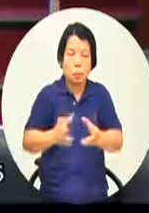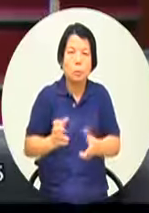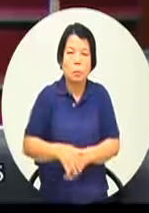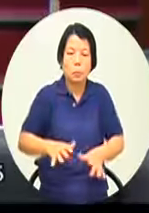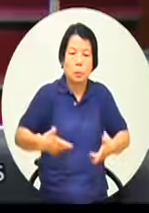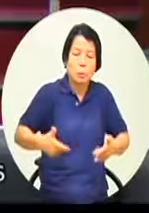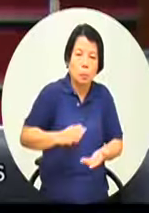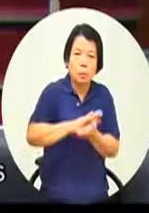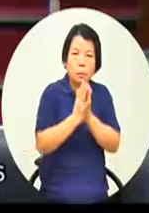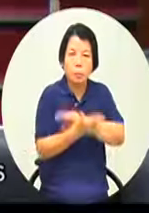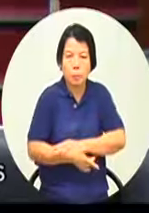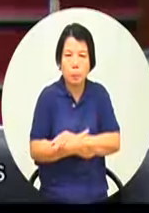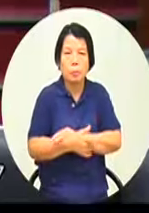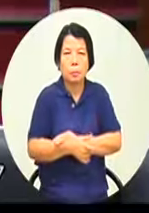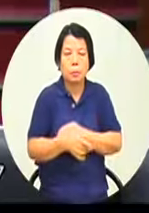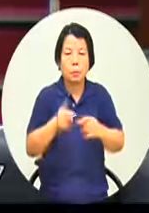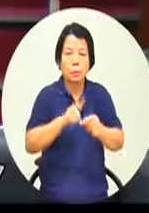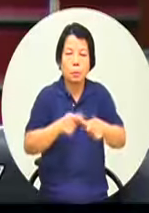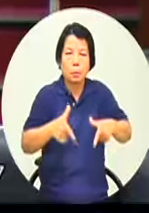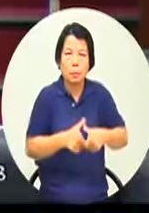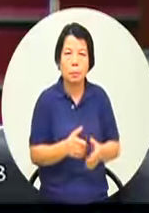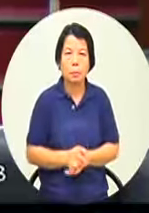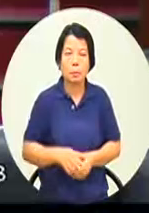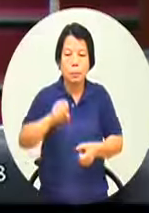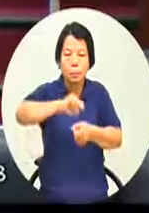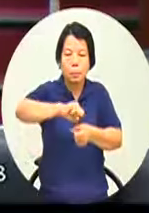制。 好，再一分钟。